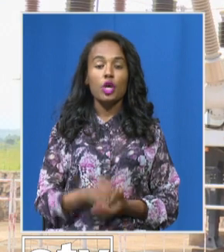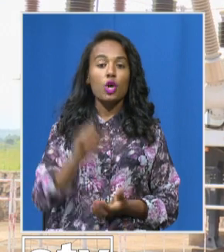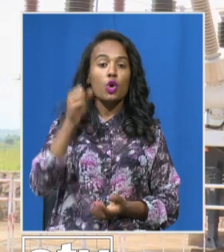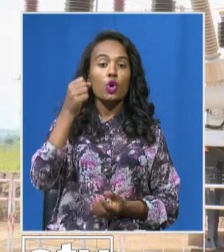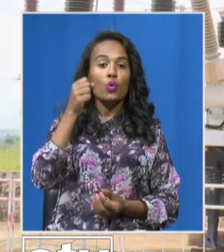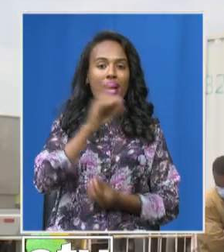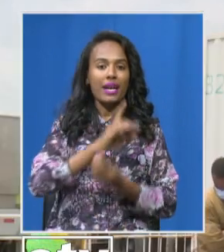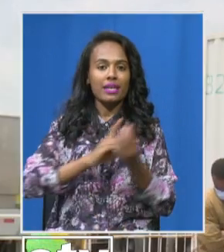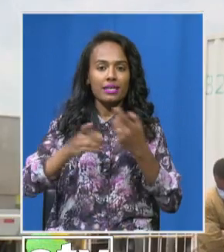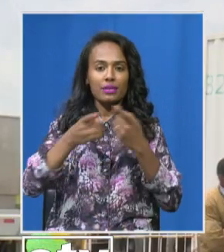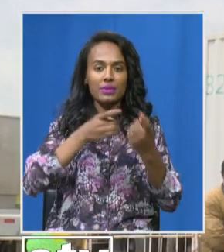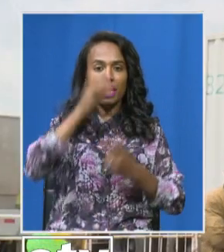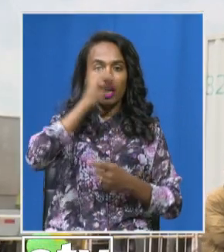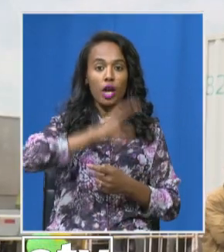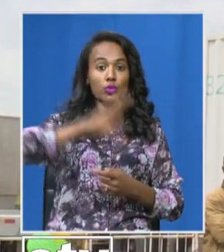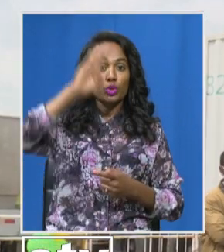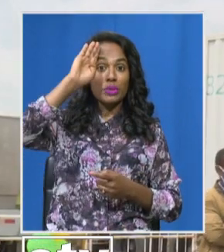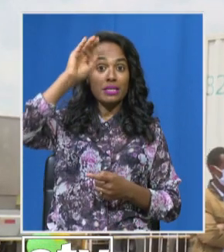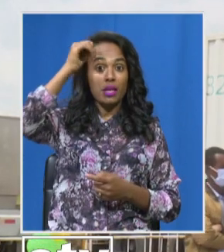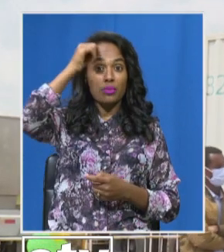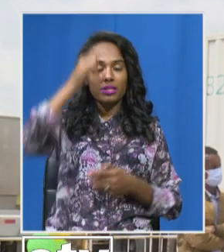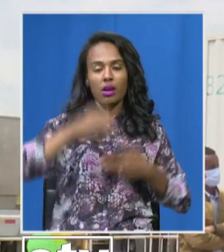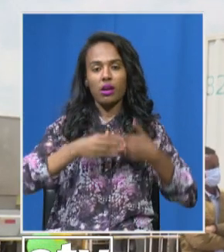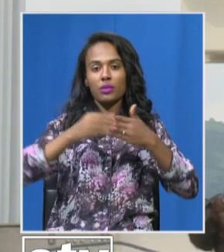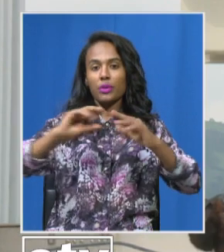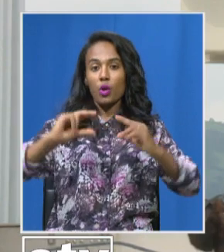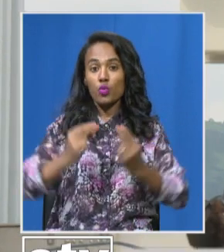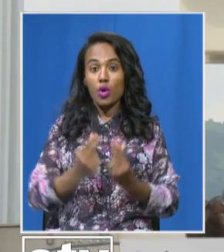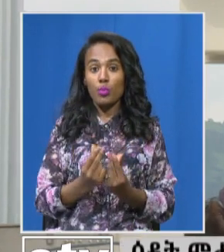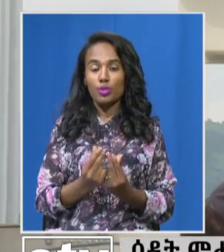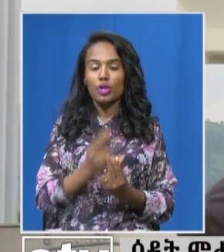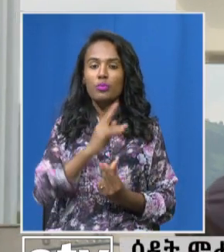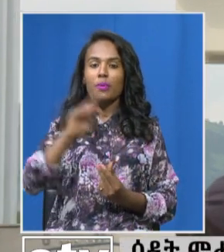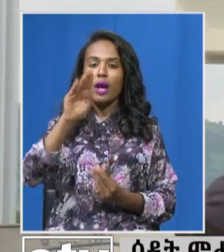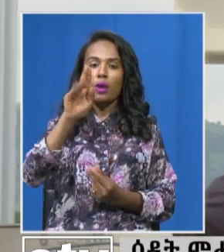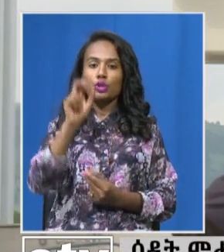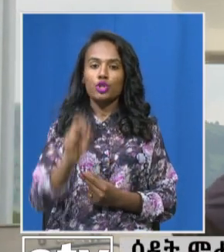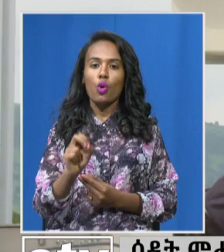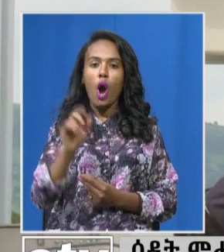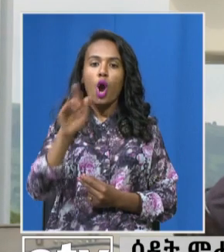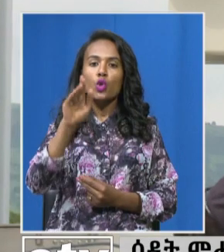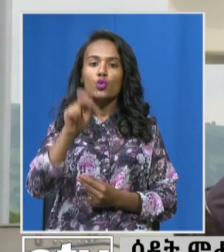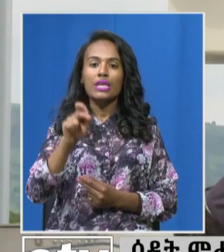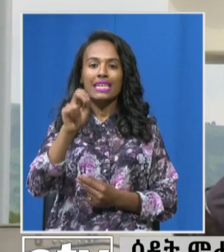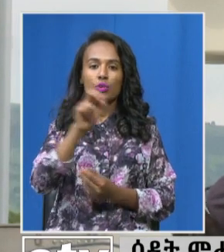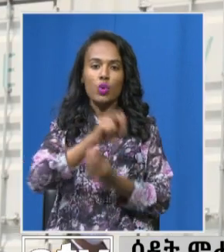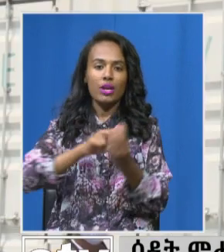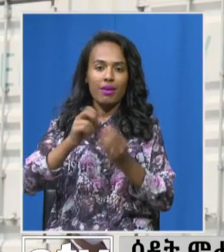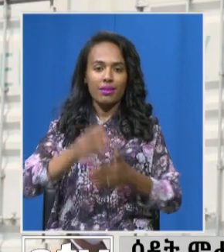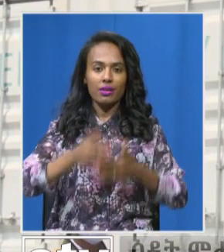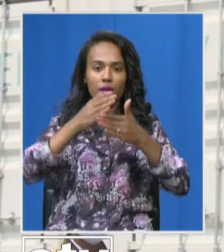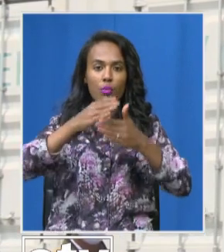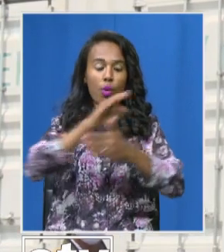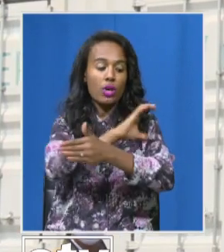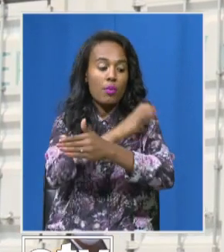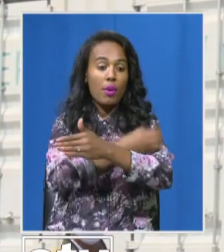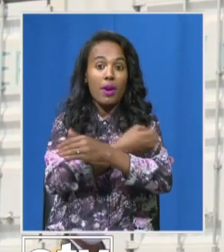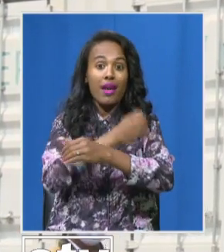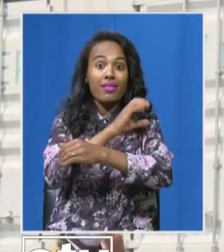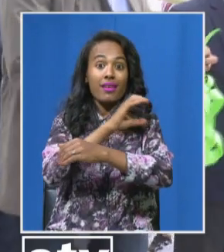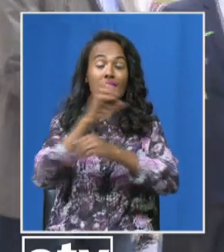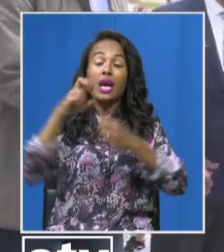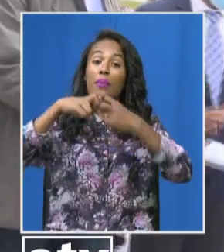በኦሮሚያ ክልል ርዕሰ መስተዳድር አቶ ሽመልስ አብዲሳ የተመራው ልዑካን ቡድን በምዕራብ ሸዋ ዞን ጉደር ወረዳ የተገነባውን የመብራት ኃይል ንዑስ